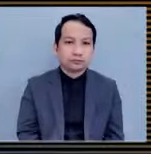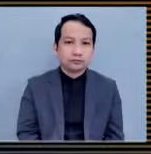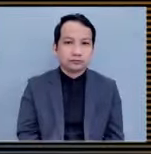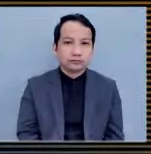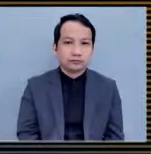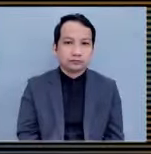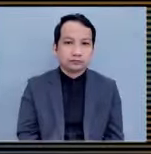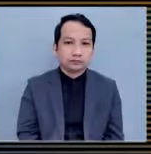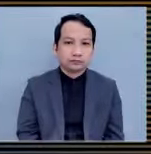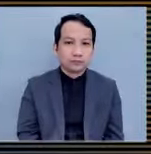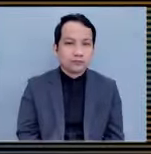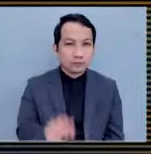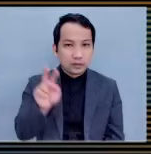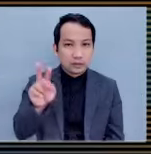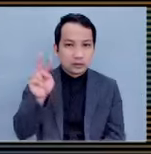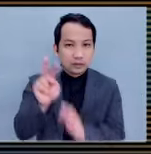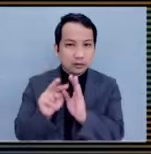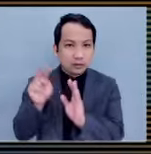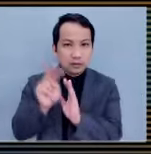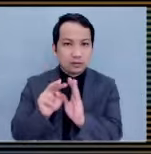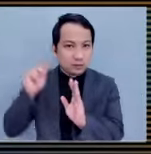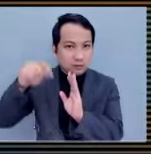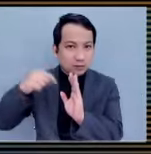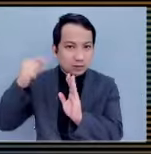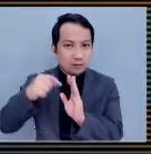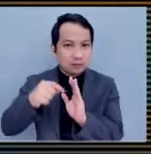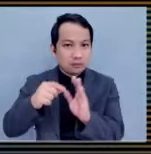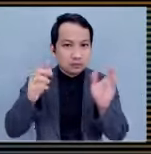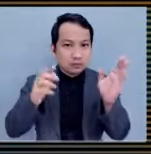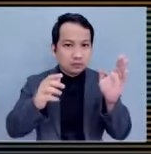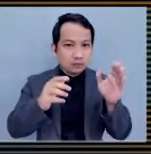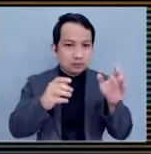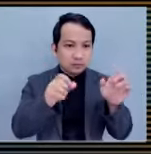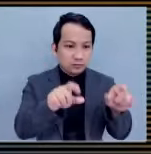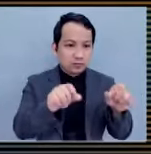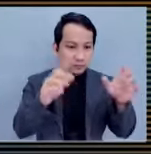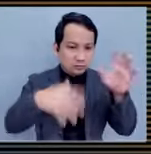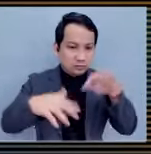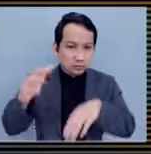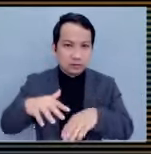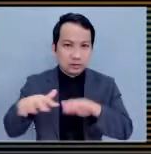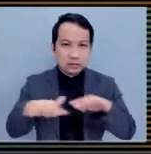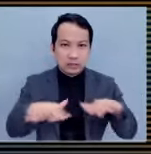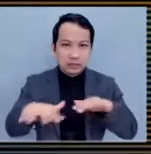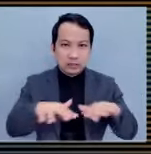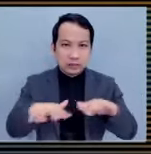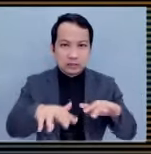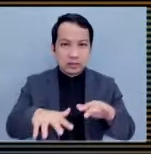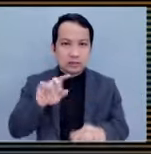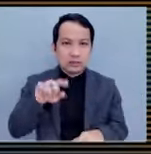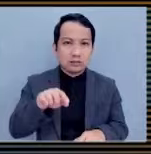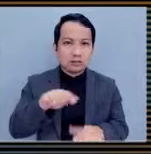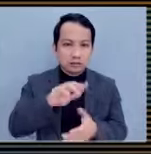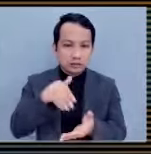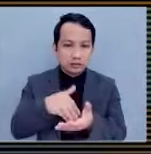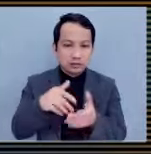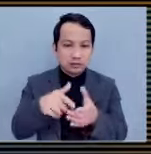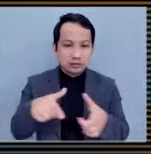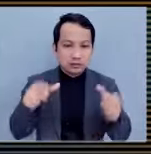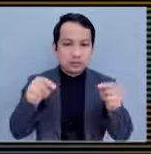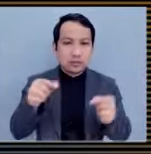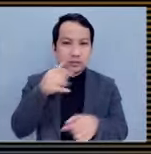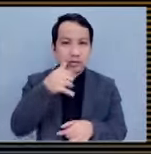Sa pool sa videong ito, ang paglaglaga ng mga paninda sa mga estante ng grocery nang yumanigang malakas na lindol sa Central Japan kahapon.